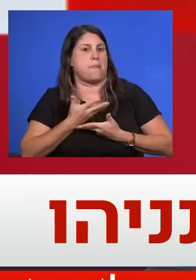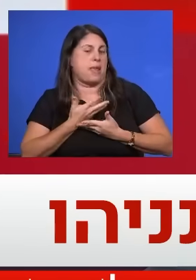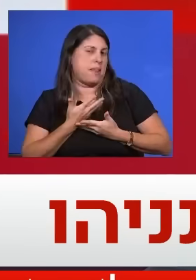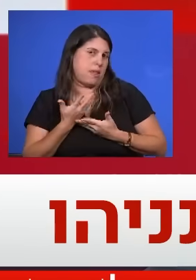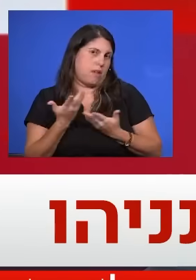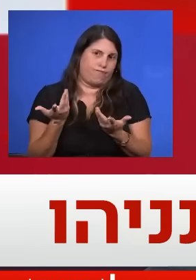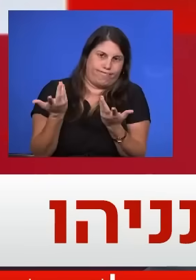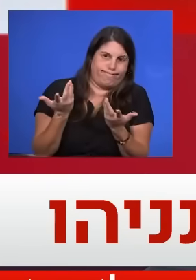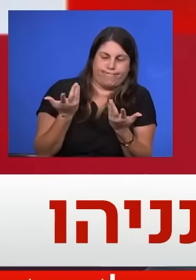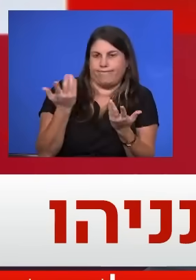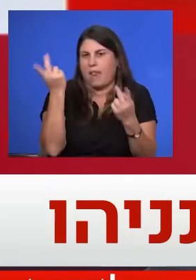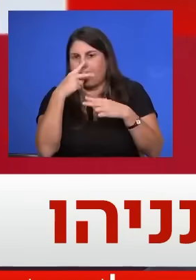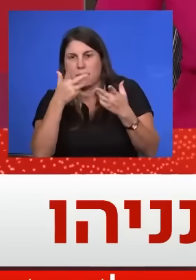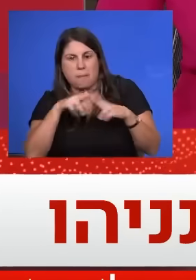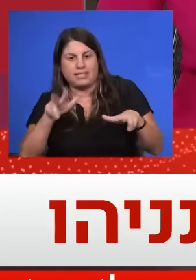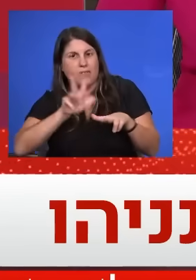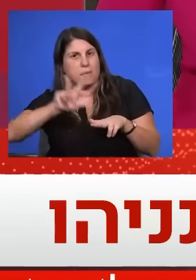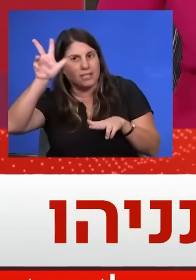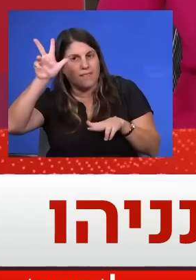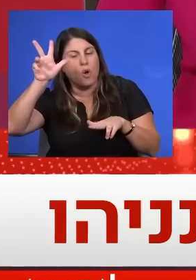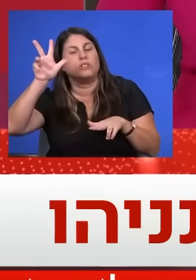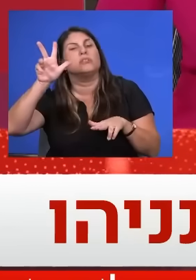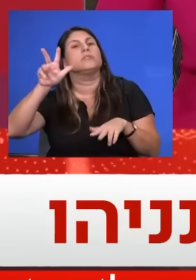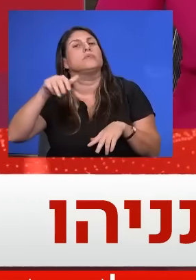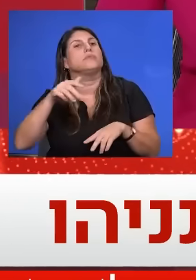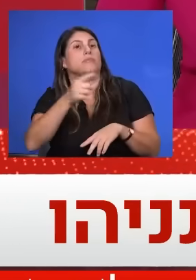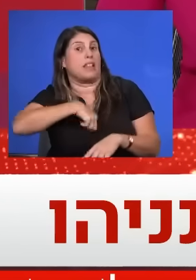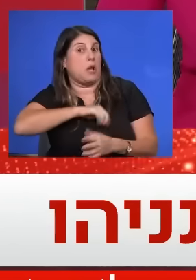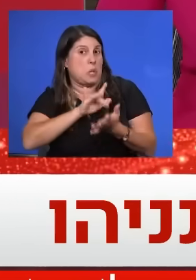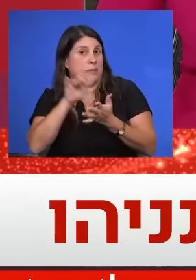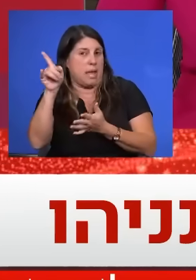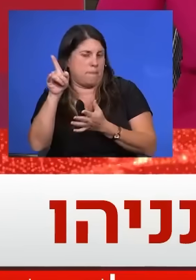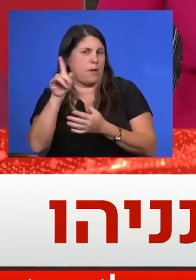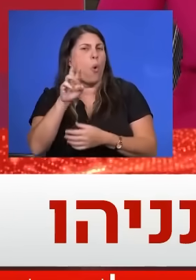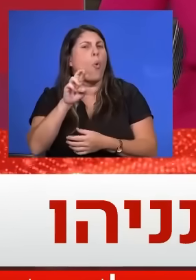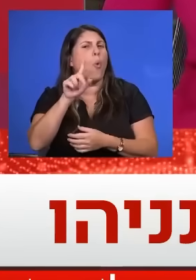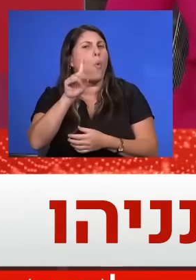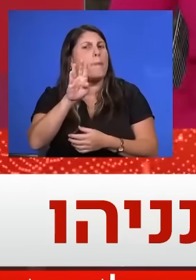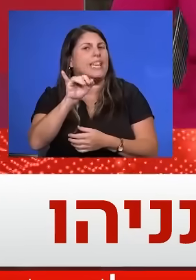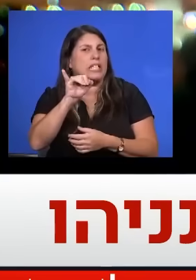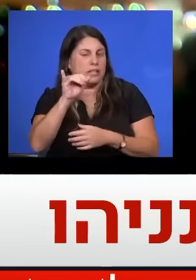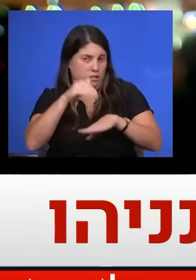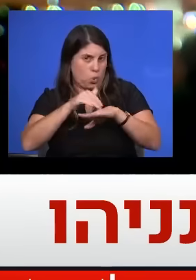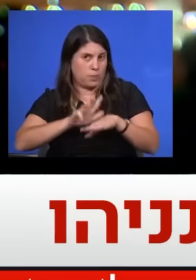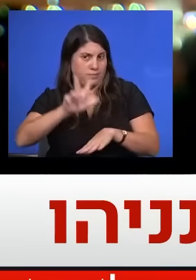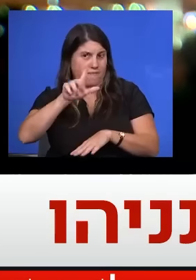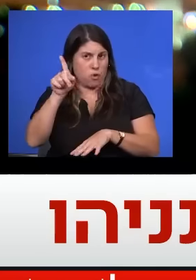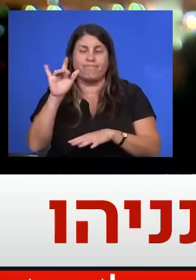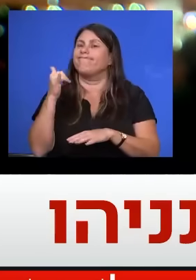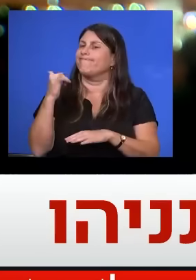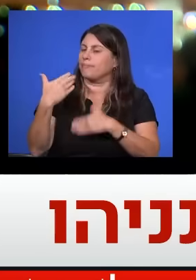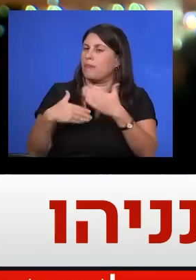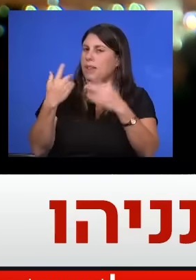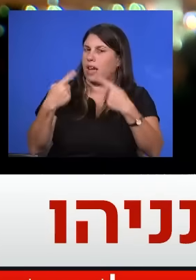מהצפון, מהגזרה הצפונית שלנו. רובי אמרשלג, אנחנו אליך עם עדכונים. כן, אז במהלך היום הזה צה"ל המשיך להילחם